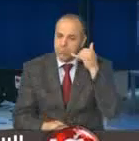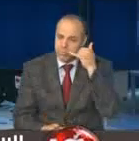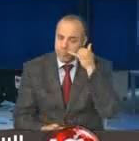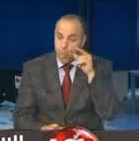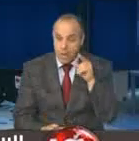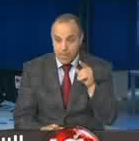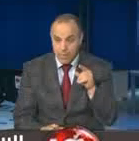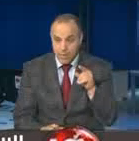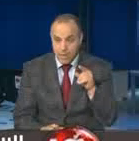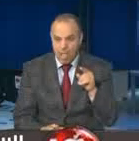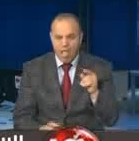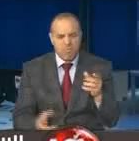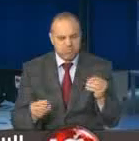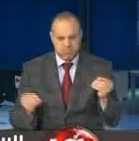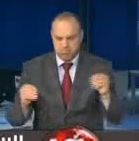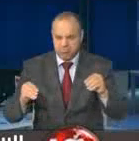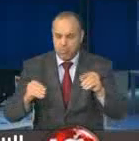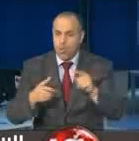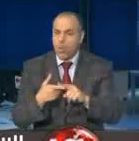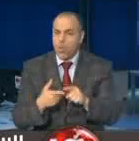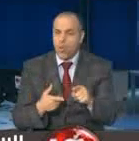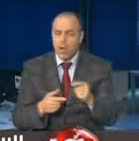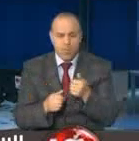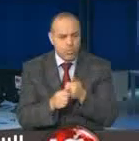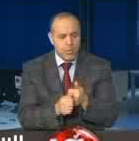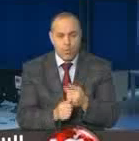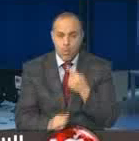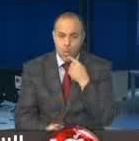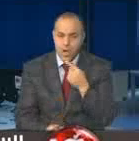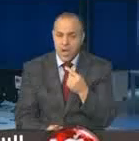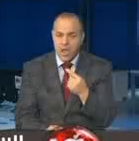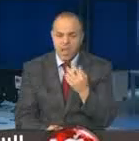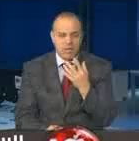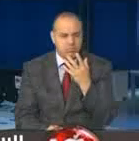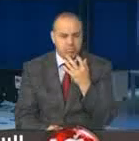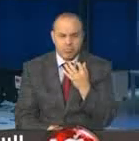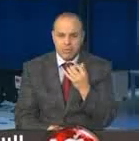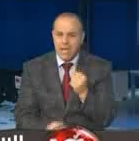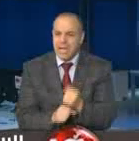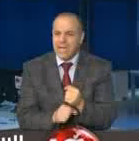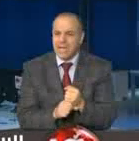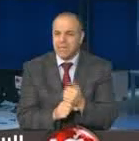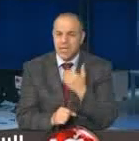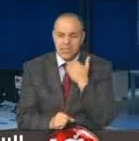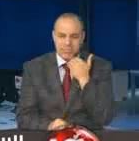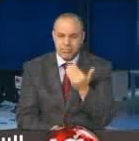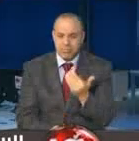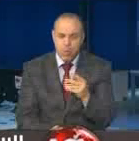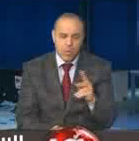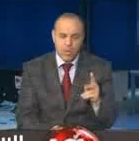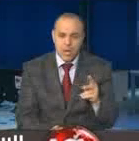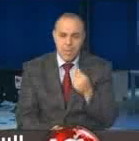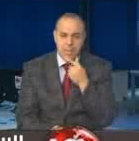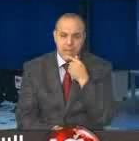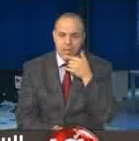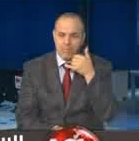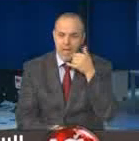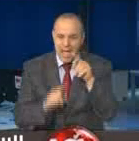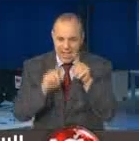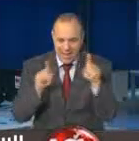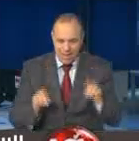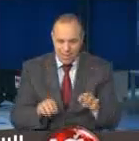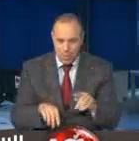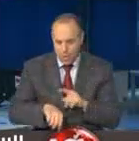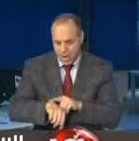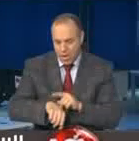الذكية بالتخمة وسط ما وصفه متابعون بخيبة منتجات دون أخرى مثل الأجهزة اللوحية